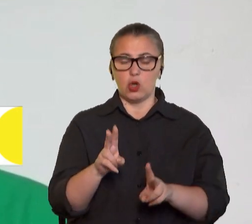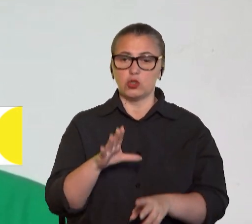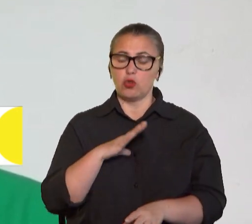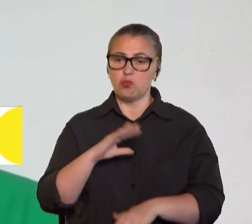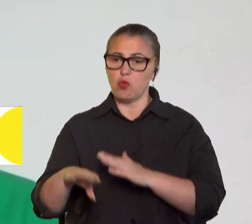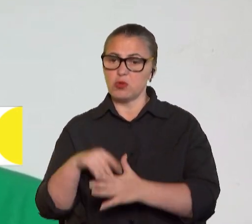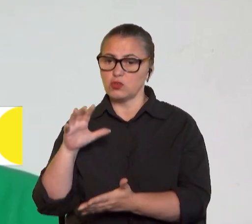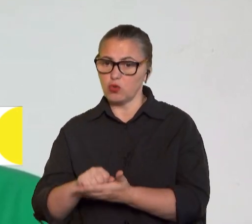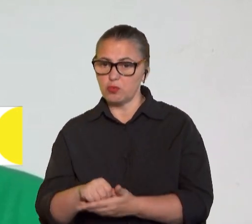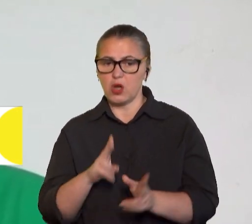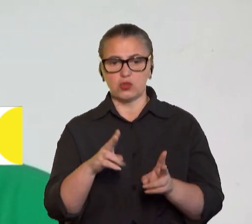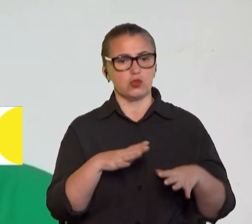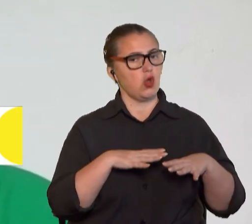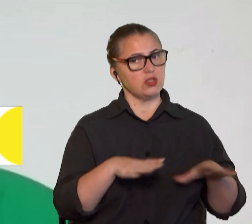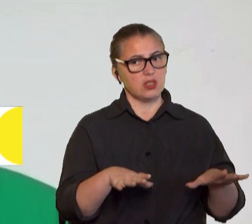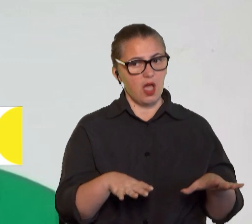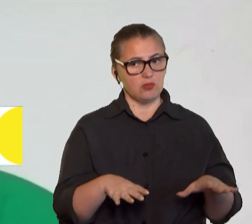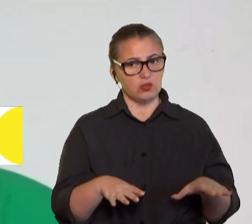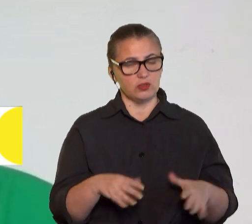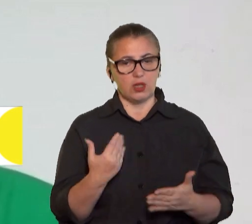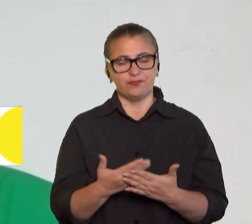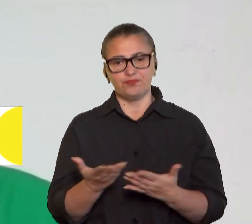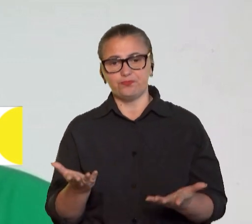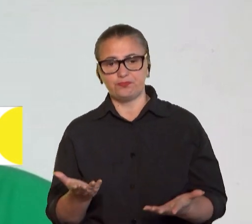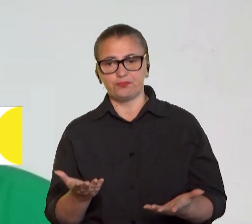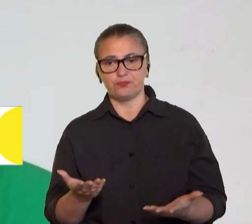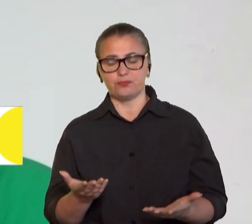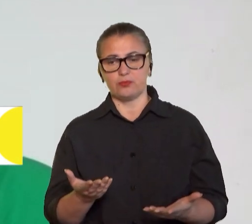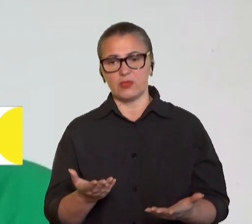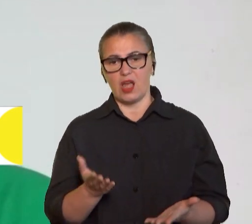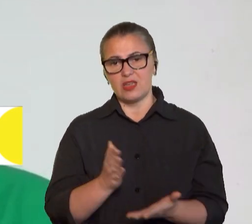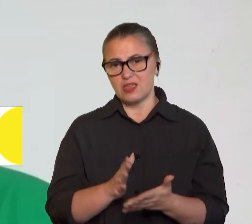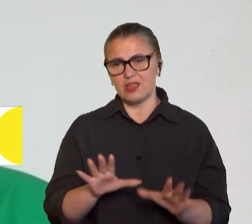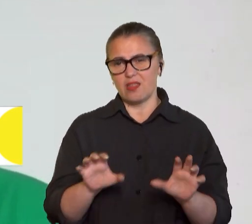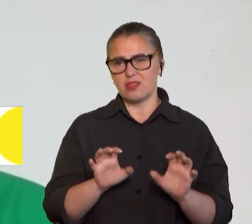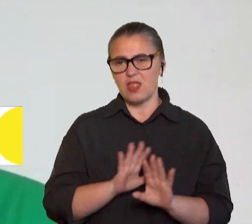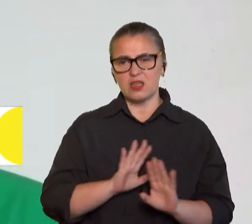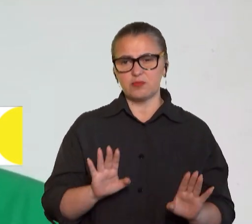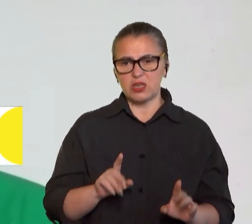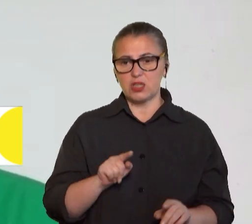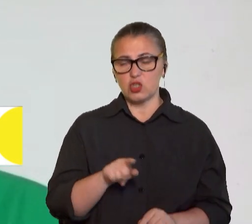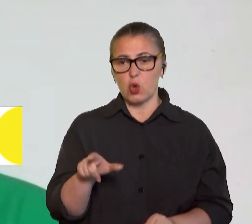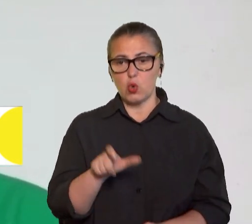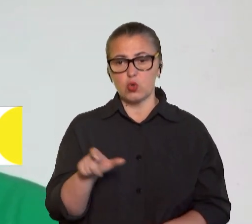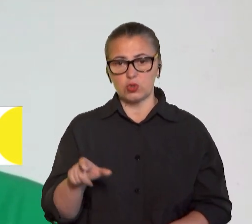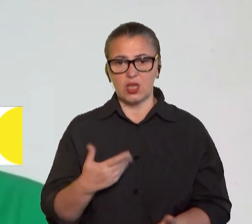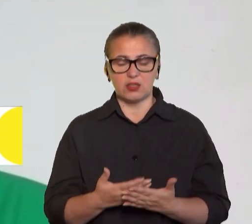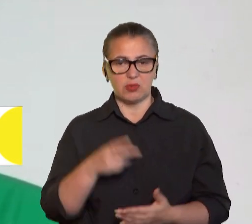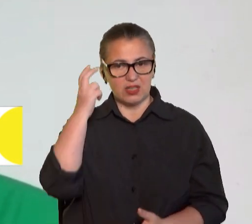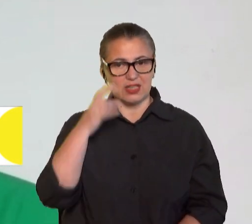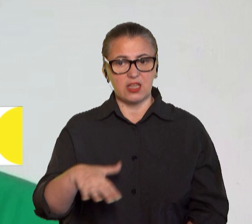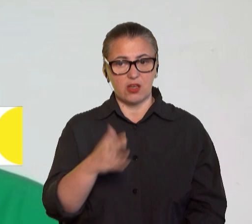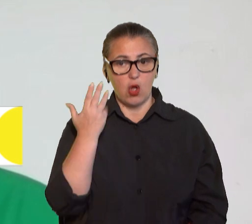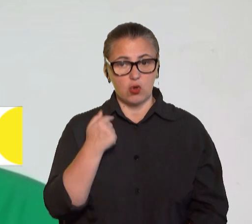не був в окупації. І типу, якби є таке несприйняття у тих людей, наприклад, на Київщині, коли